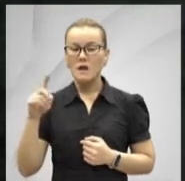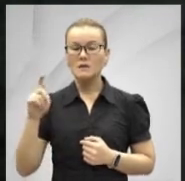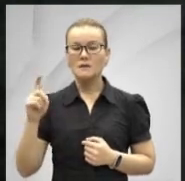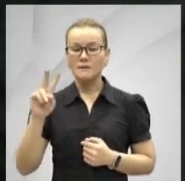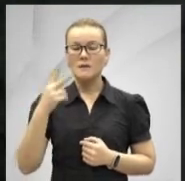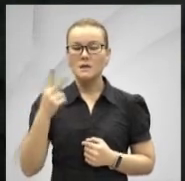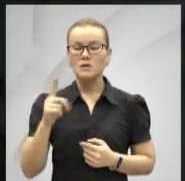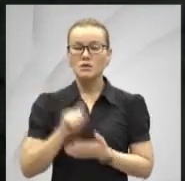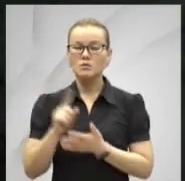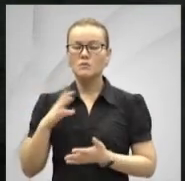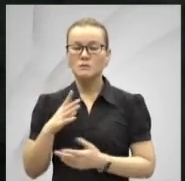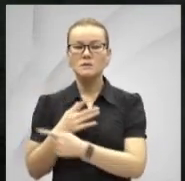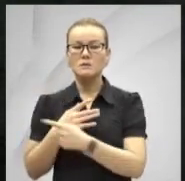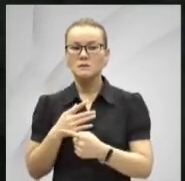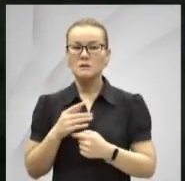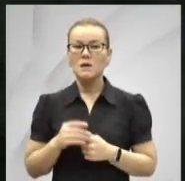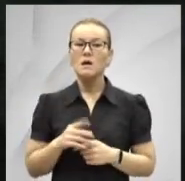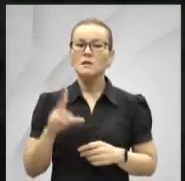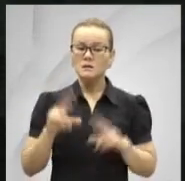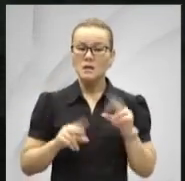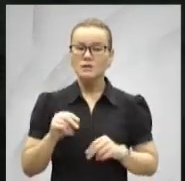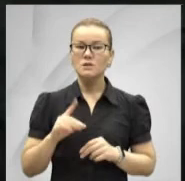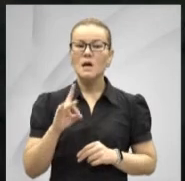уравнения решения нет.